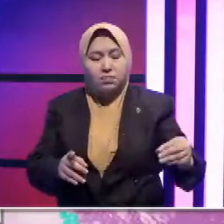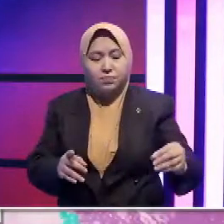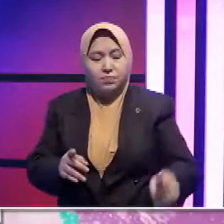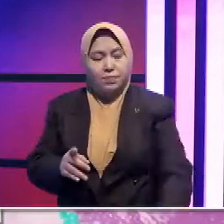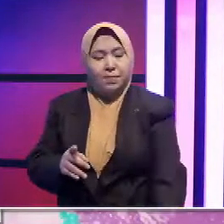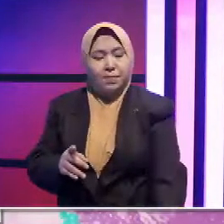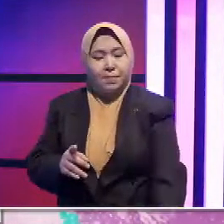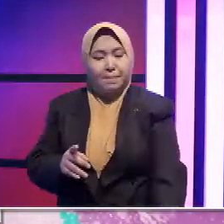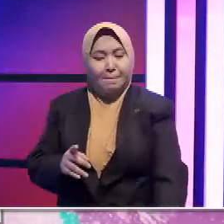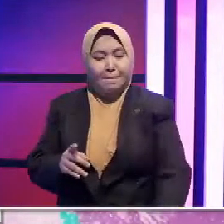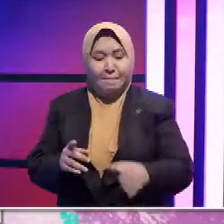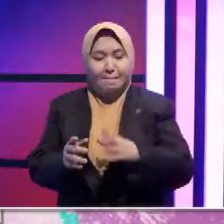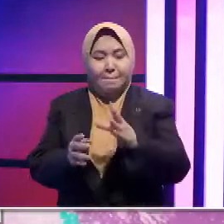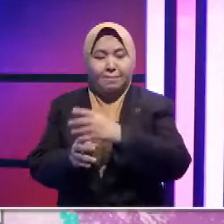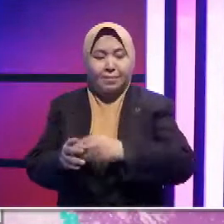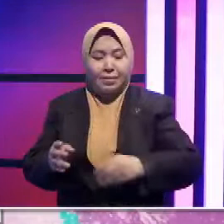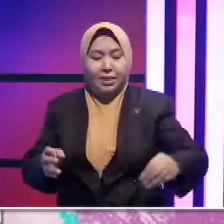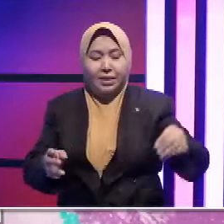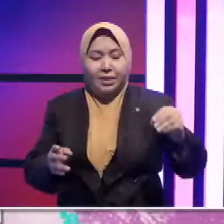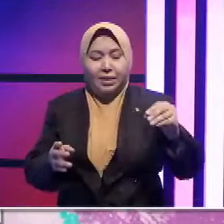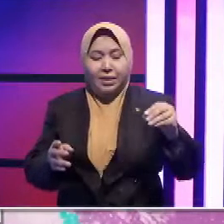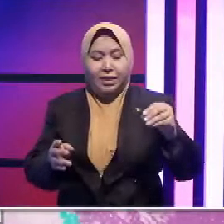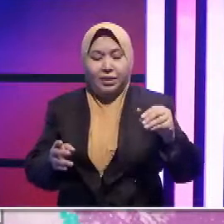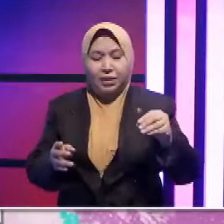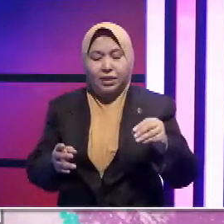ضلالا مبينا